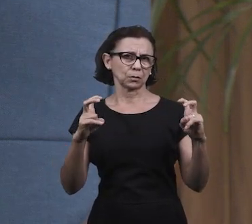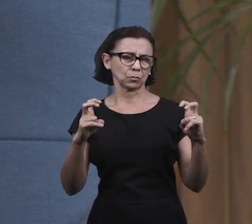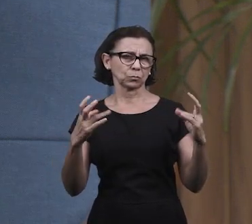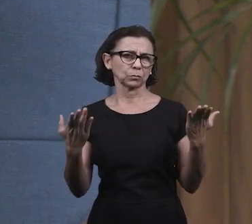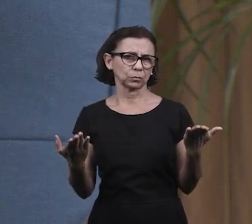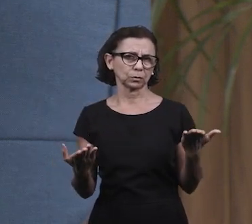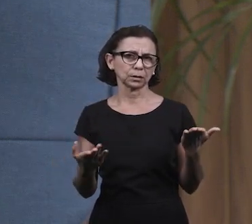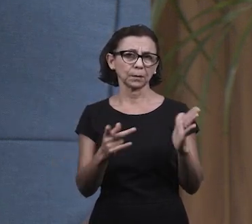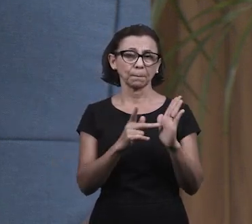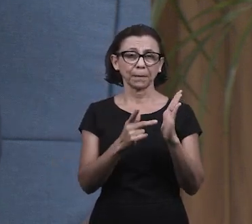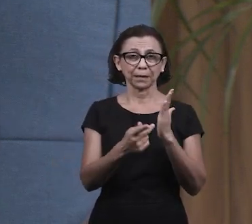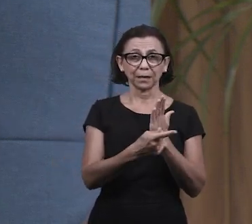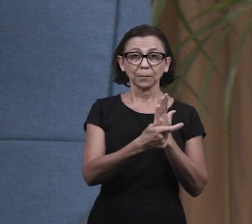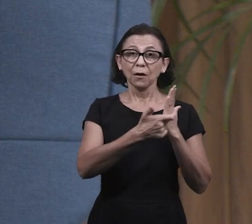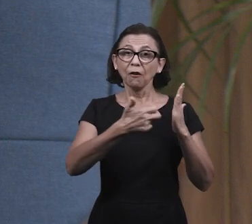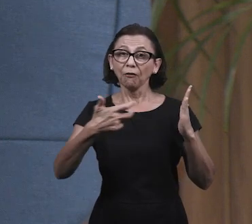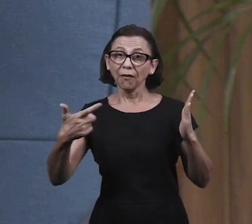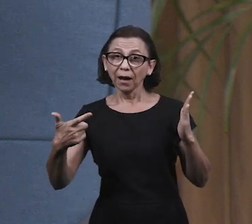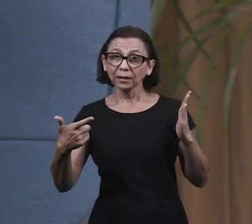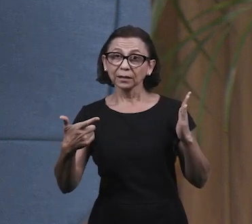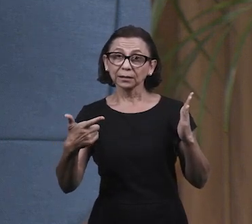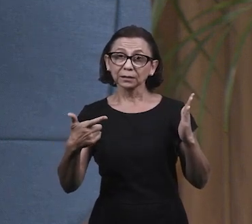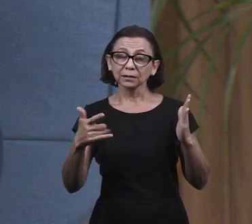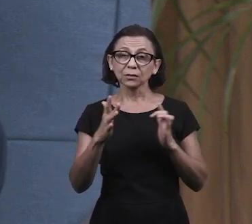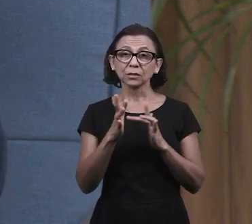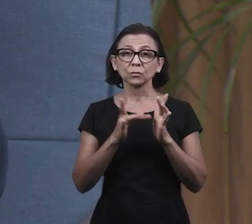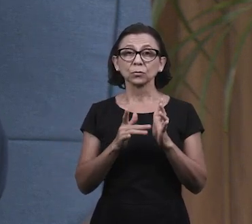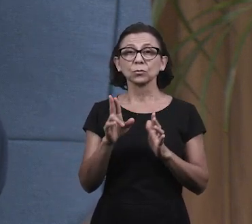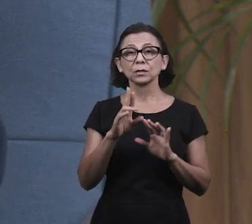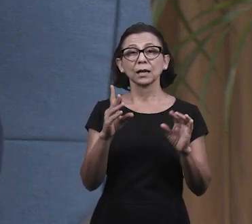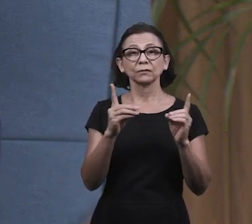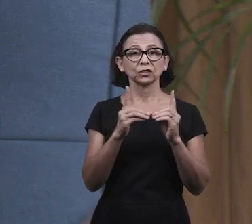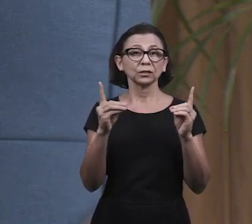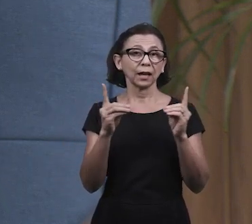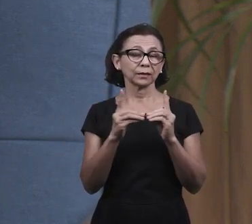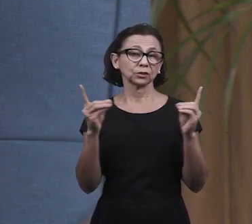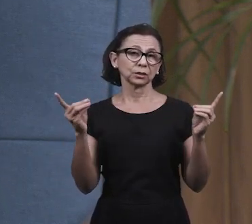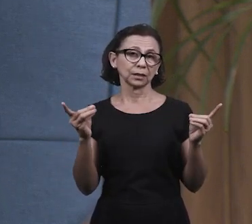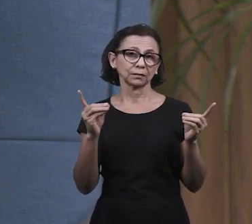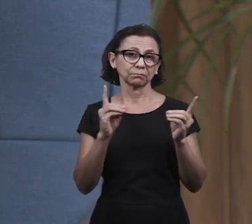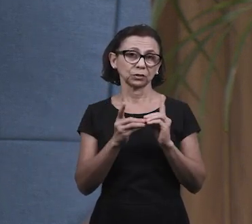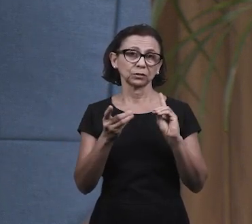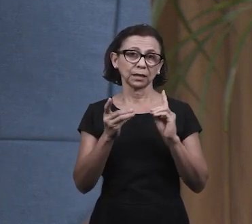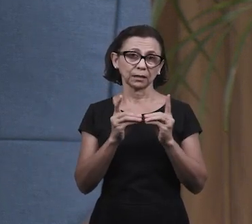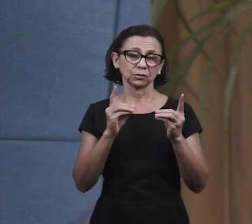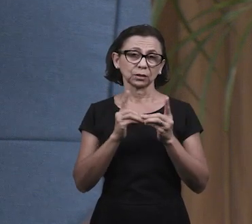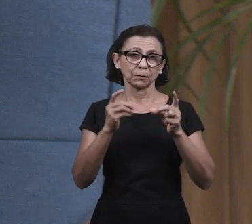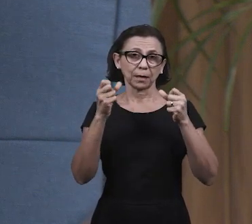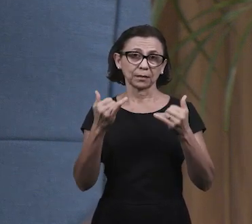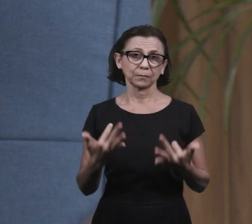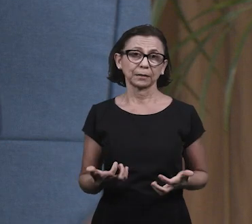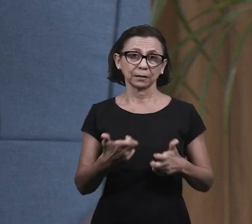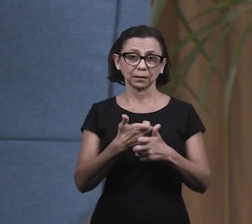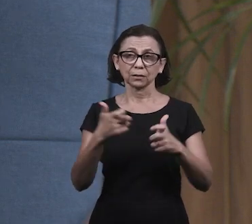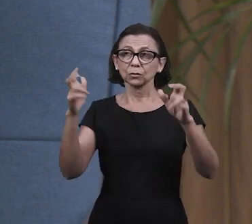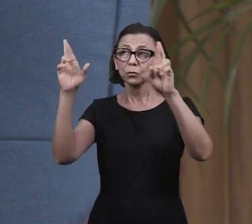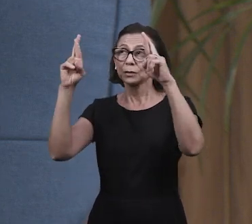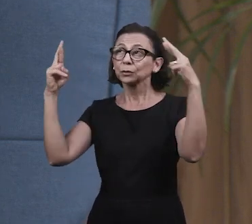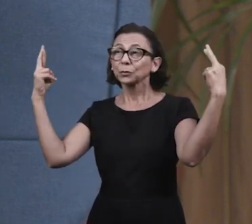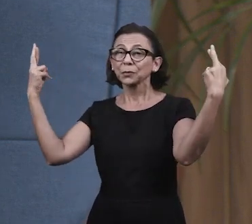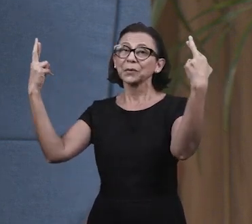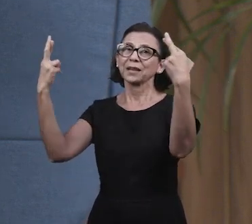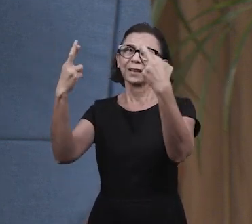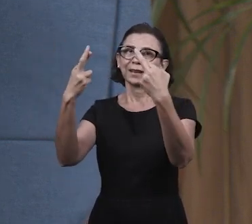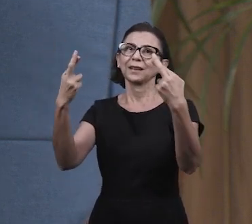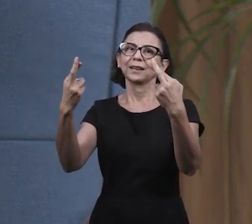aspects d'une parabole, parce que Jésus utilisait les paraboles comme une forme didactique d'expliquer le royaume. Ça, c'était l'objectif de